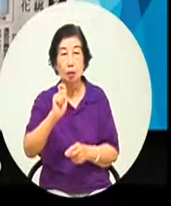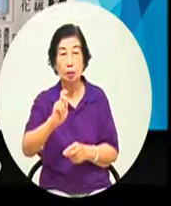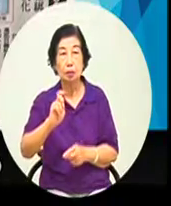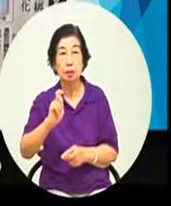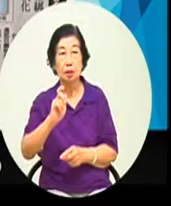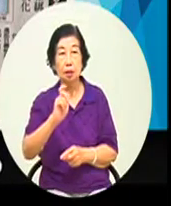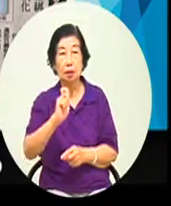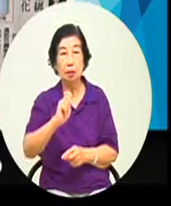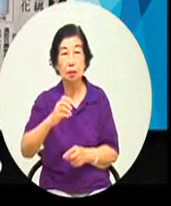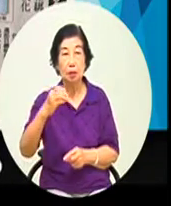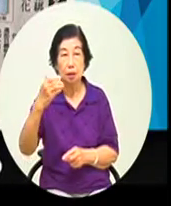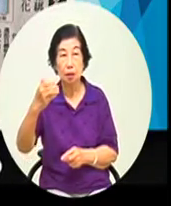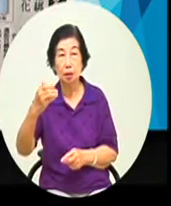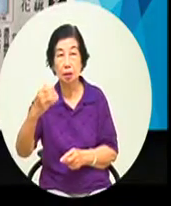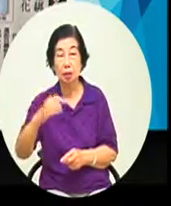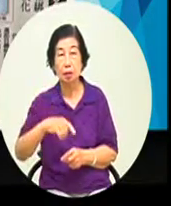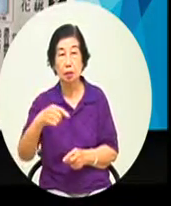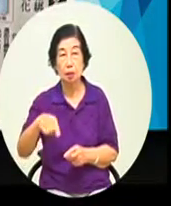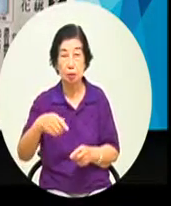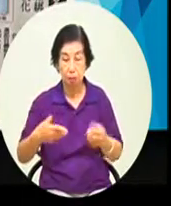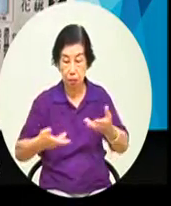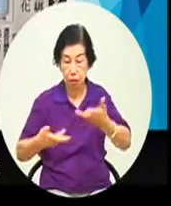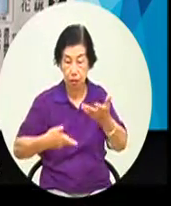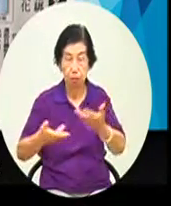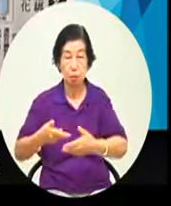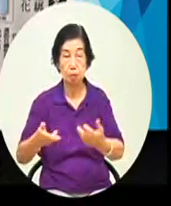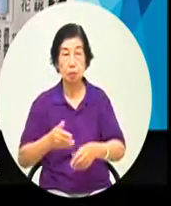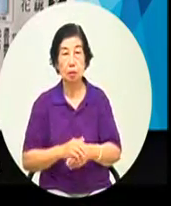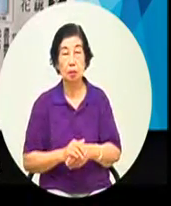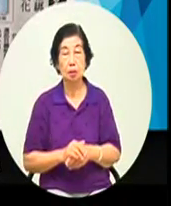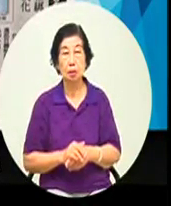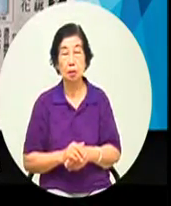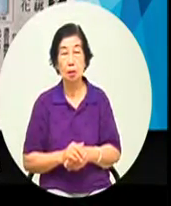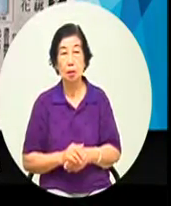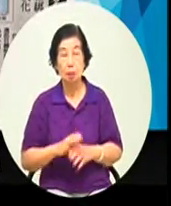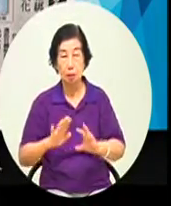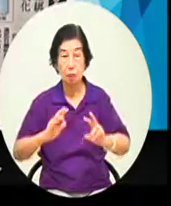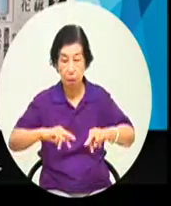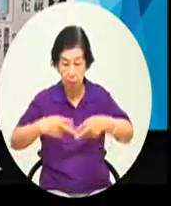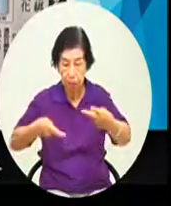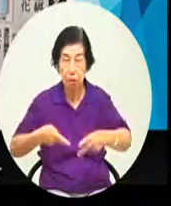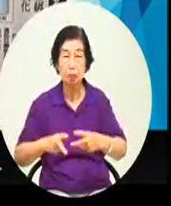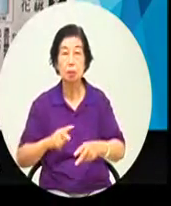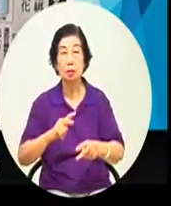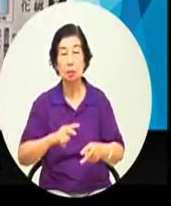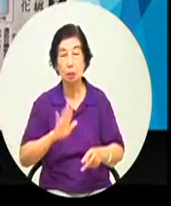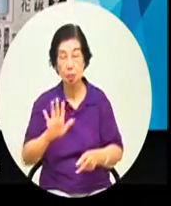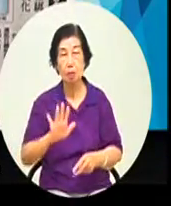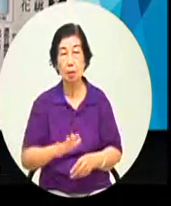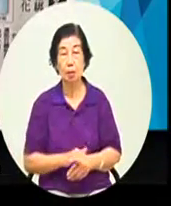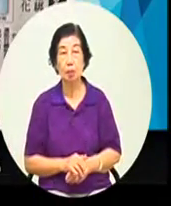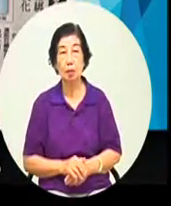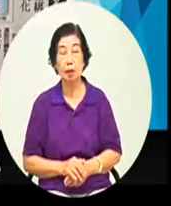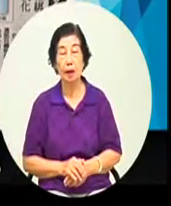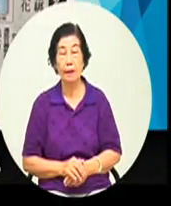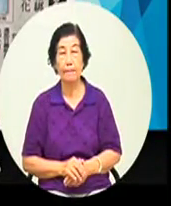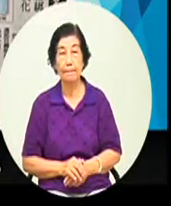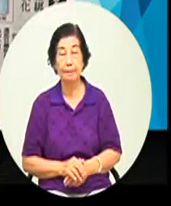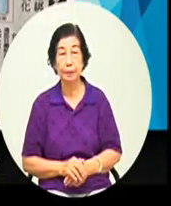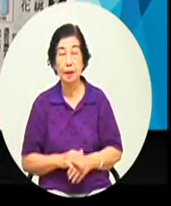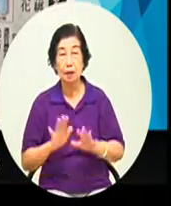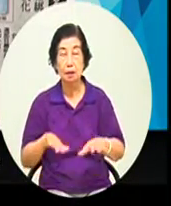付费方式、叫车的方式的确是有做一些些的调整。因为为什么很多人现在喜欢